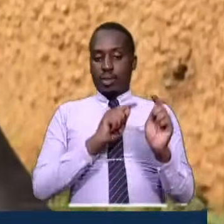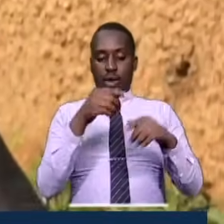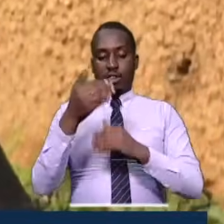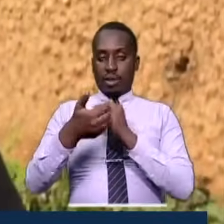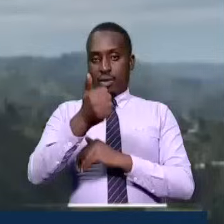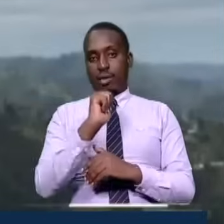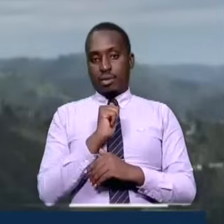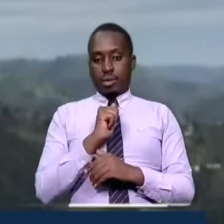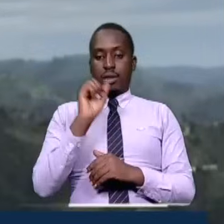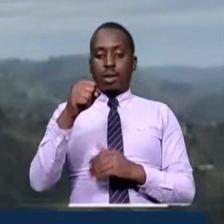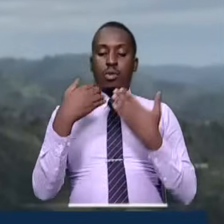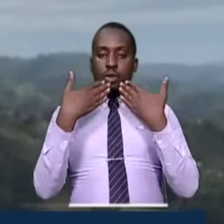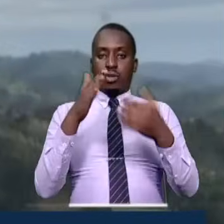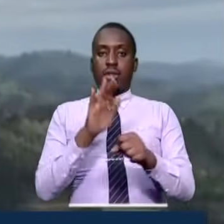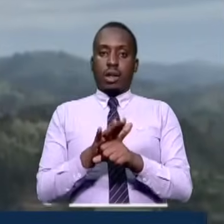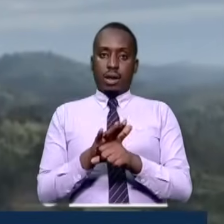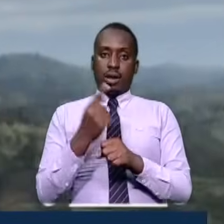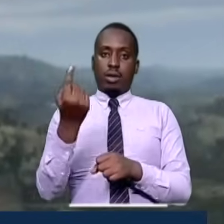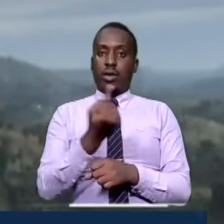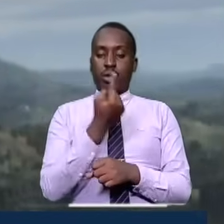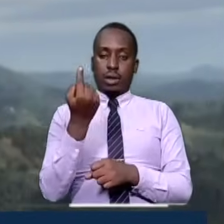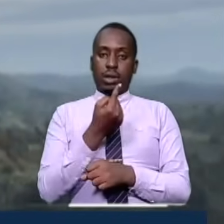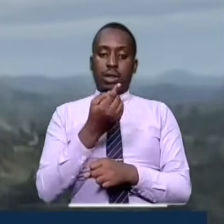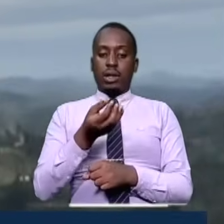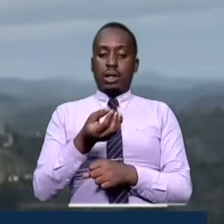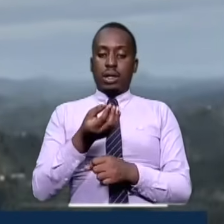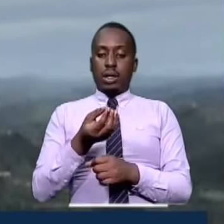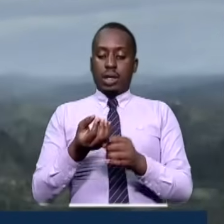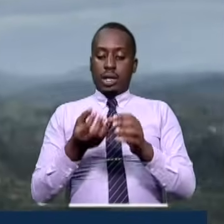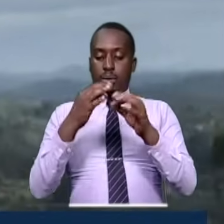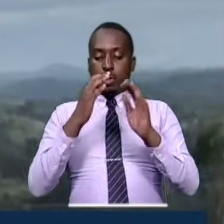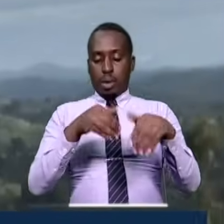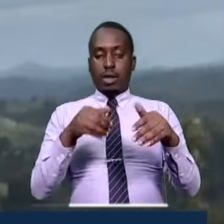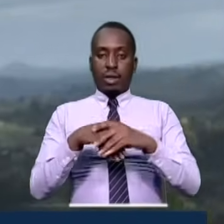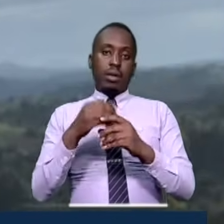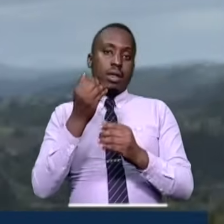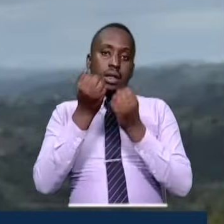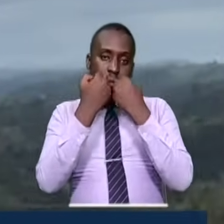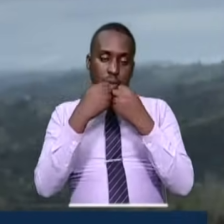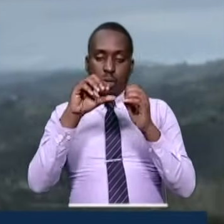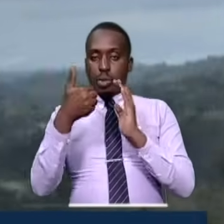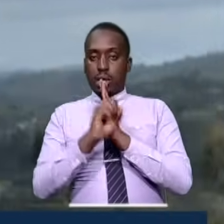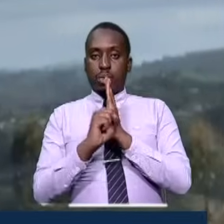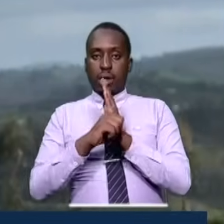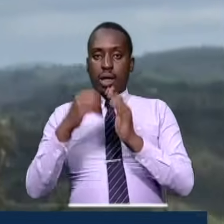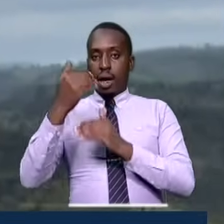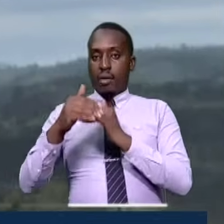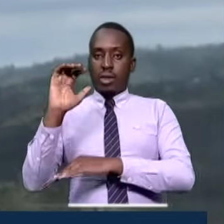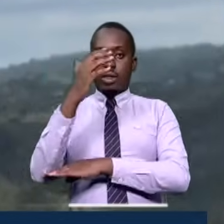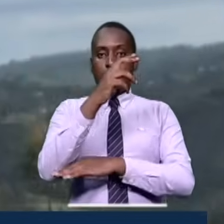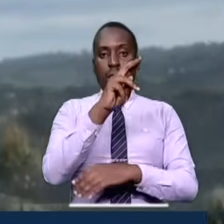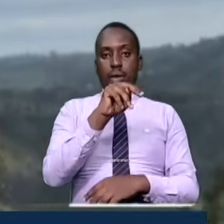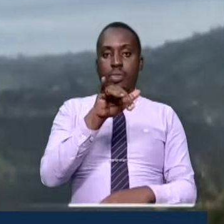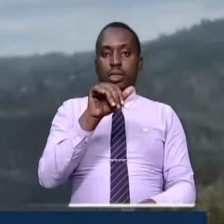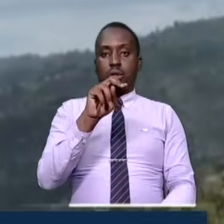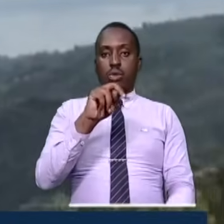twabegereye rero yego urakoze cyane usibye imyaka yiganjemo ibigori no mu yindi mirenge cyane cyane yegereye ishyamba rya Nyungwe cyangwa